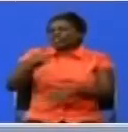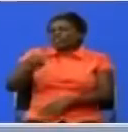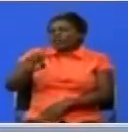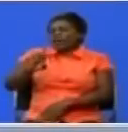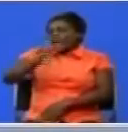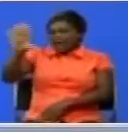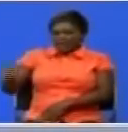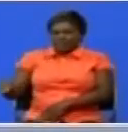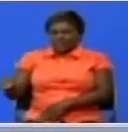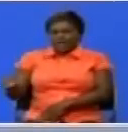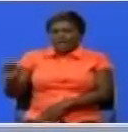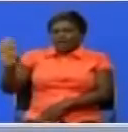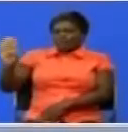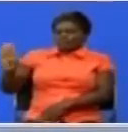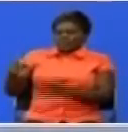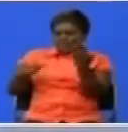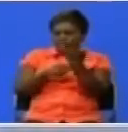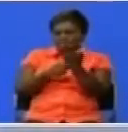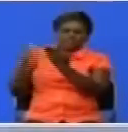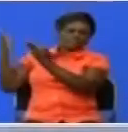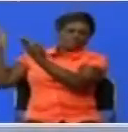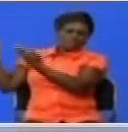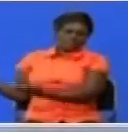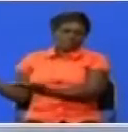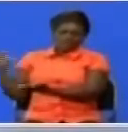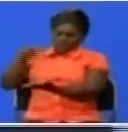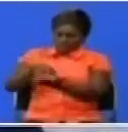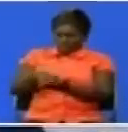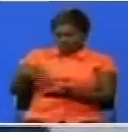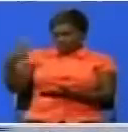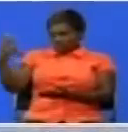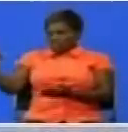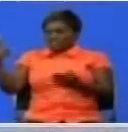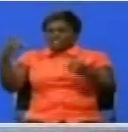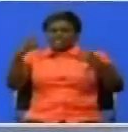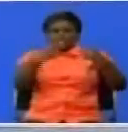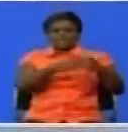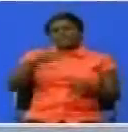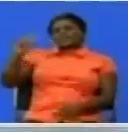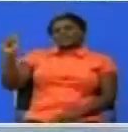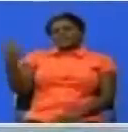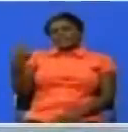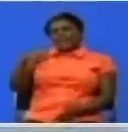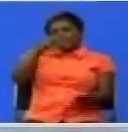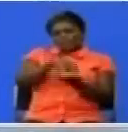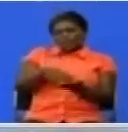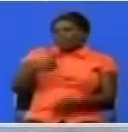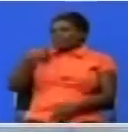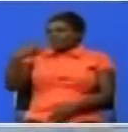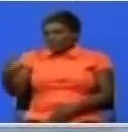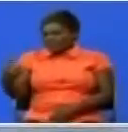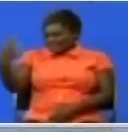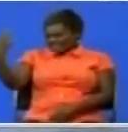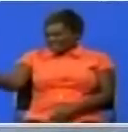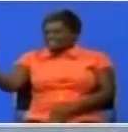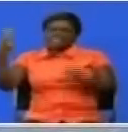kwa alama 63, huku likishika nambari ya 28 ulimwenguni. Kenya kwenye nafasi ya